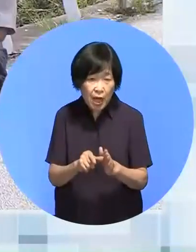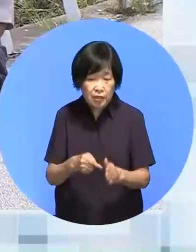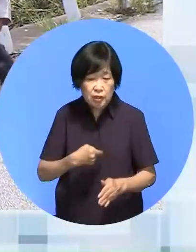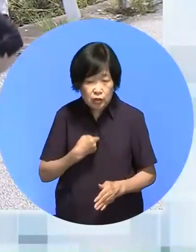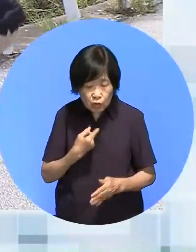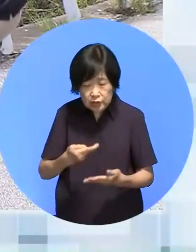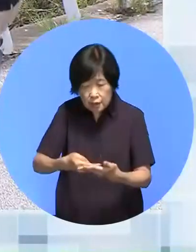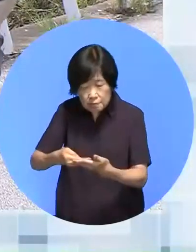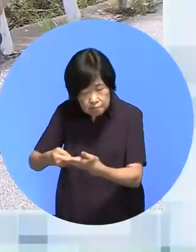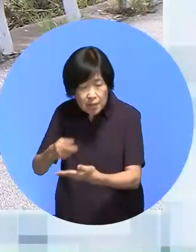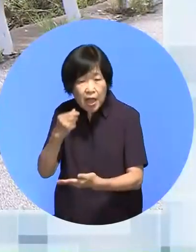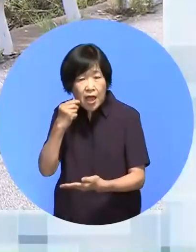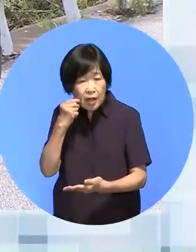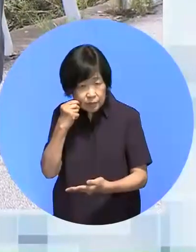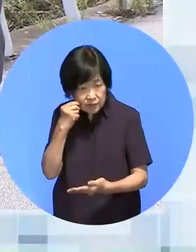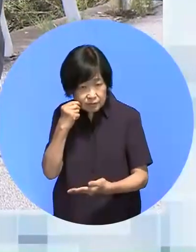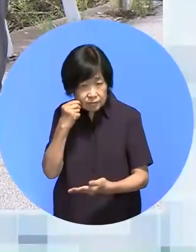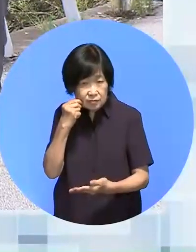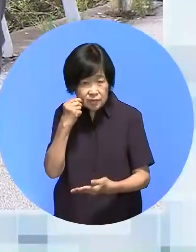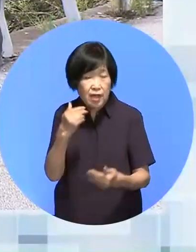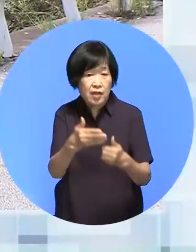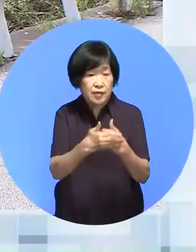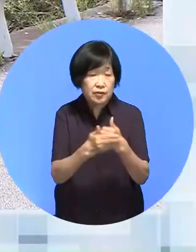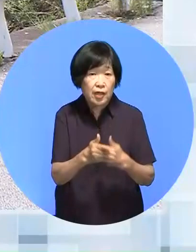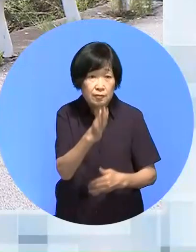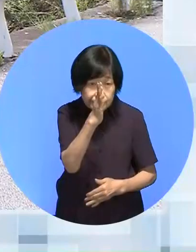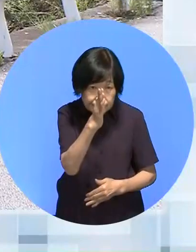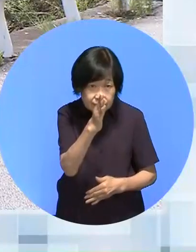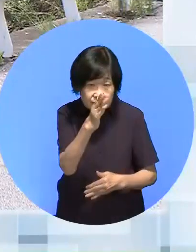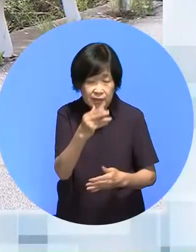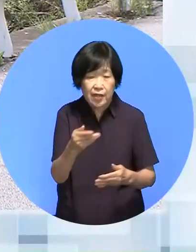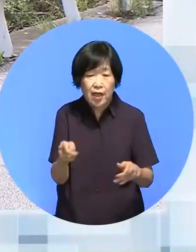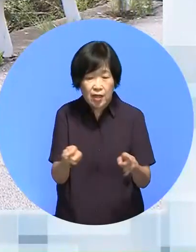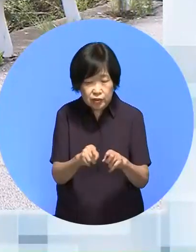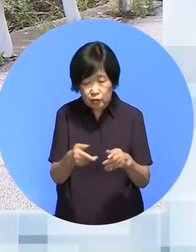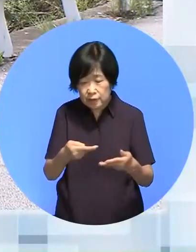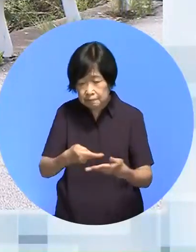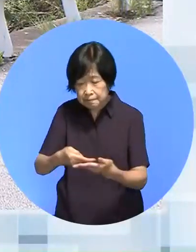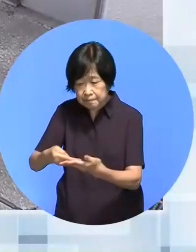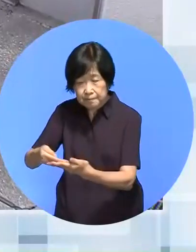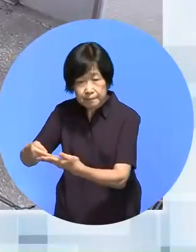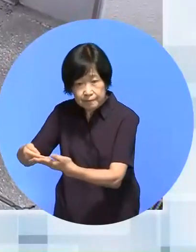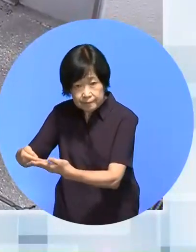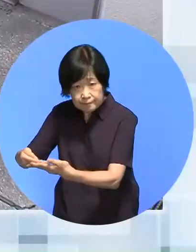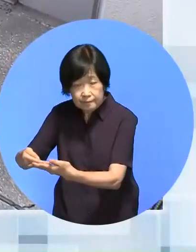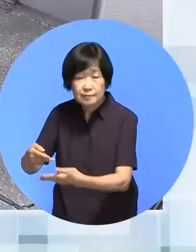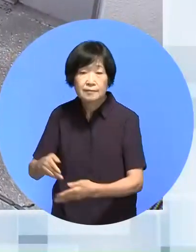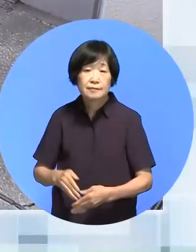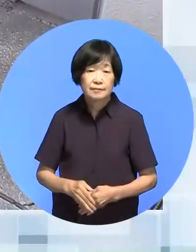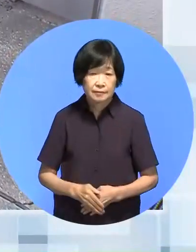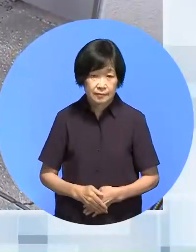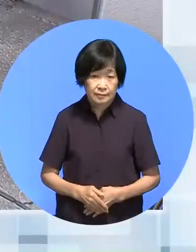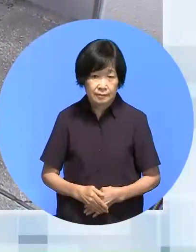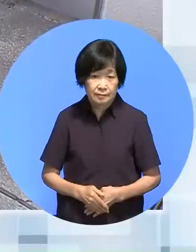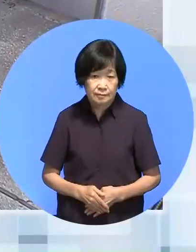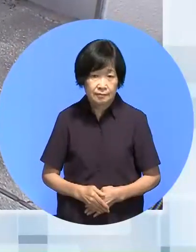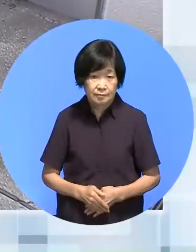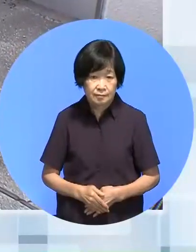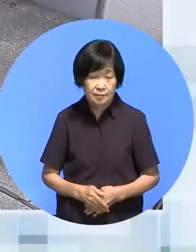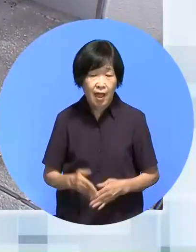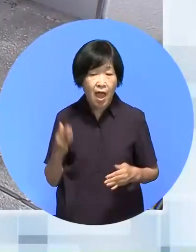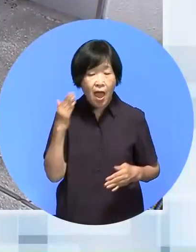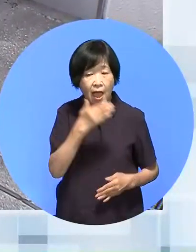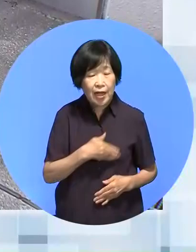動かすのは大変なので、助けを呼んで数名で移動させます。 次に、横を向け